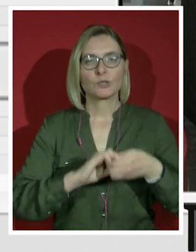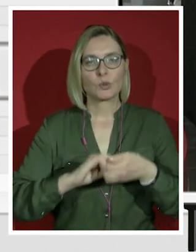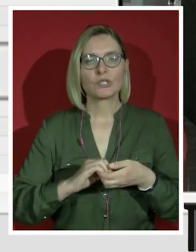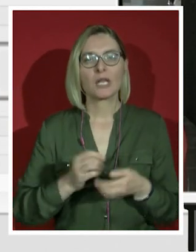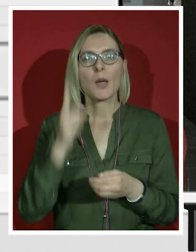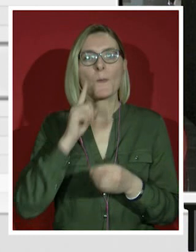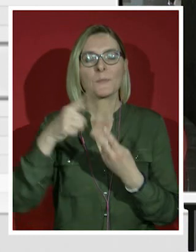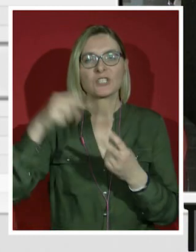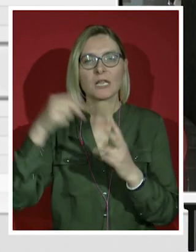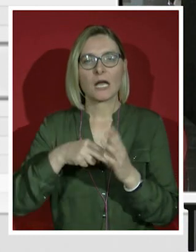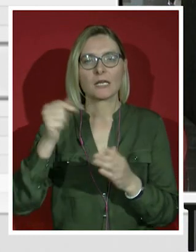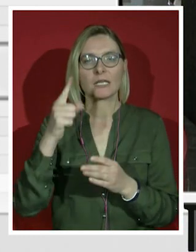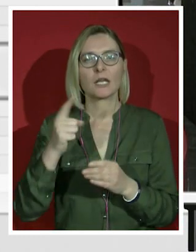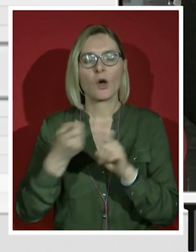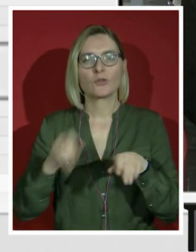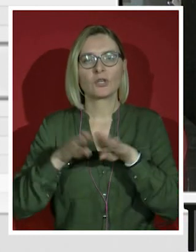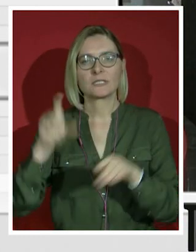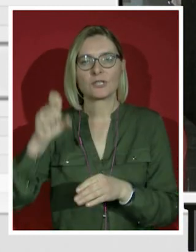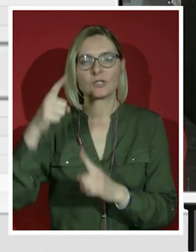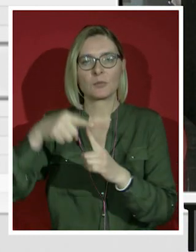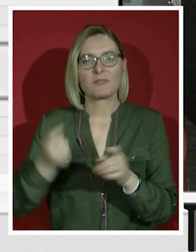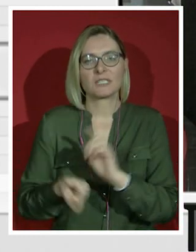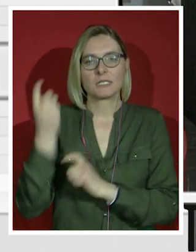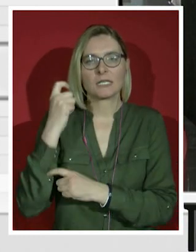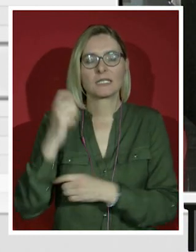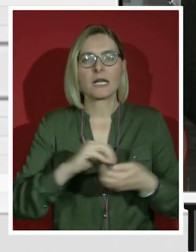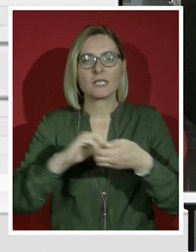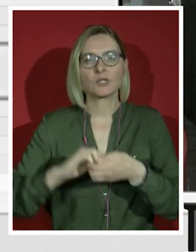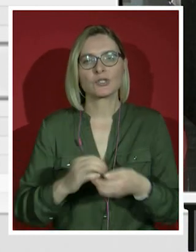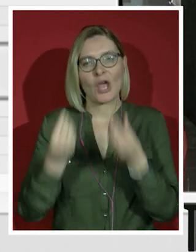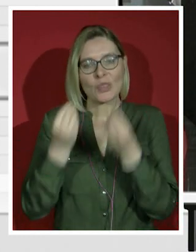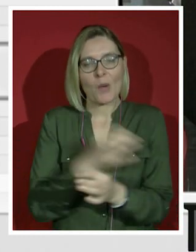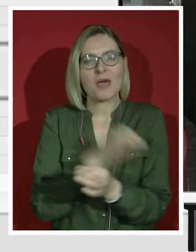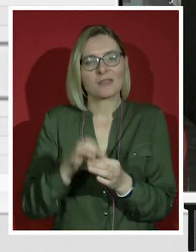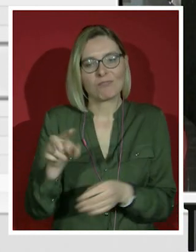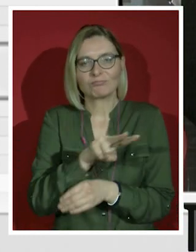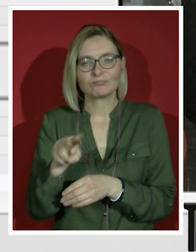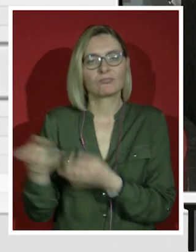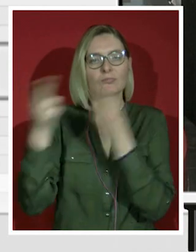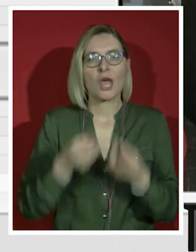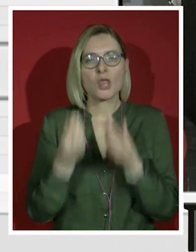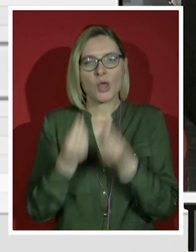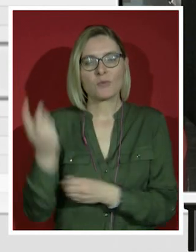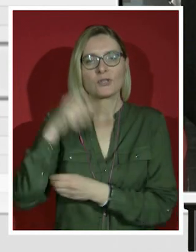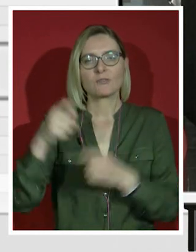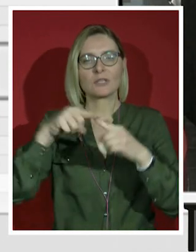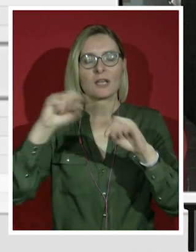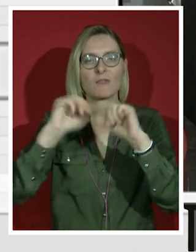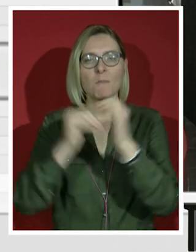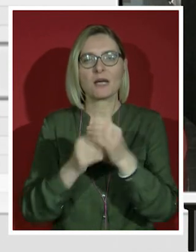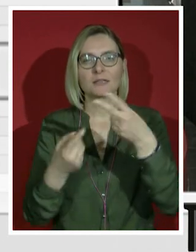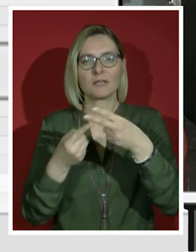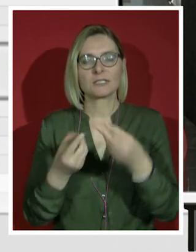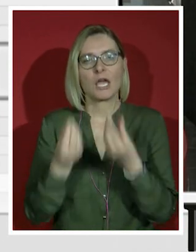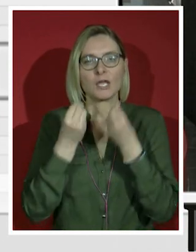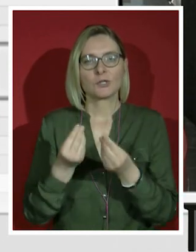пчелари од Охрид и Сашо Трпевски, секретар на Сдруженијето. Добар ви ден на двајцата, добри ни дојдовте во ТВМ Телевизија. Добар